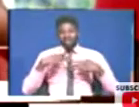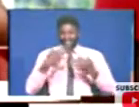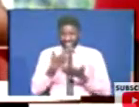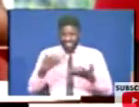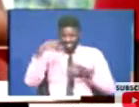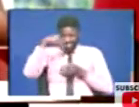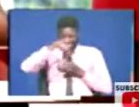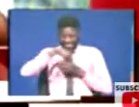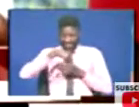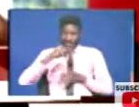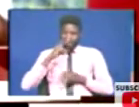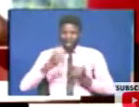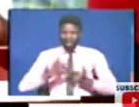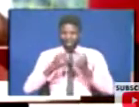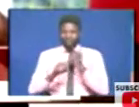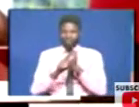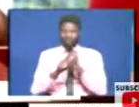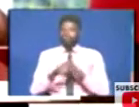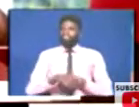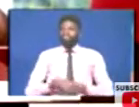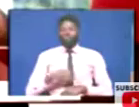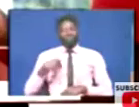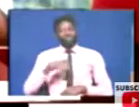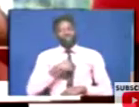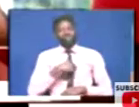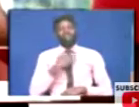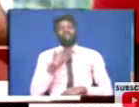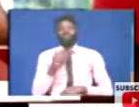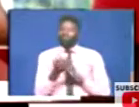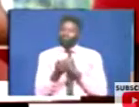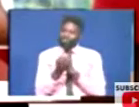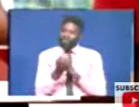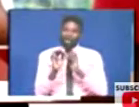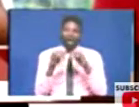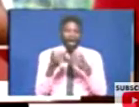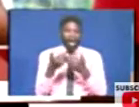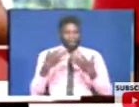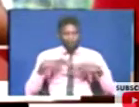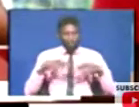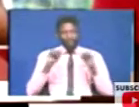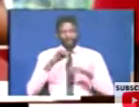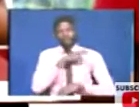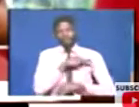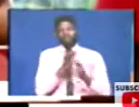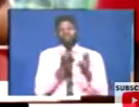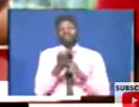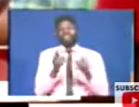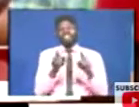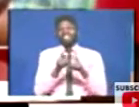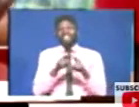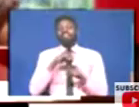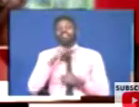tu kuangazia kwamba si namna gani wananchi wataweza kufaidika kupitia miradi ya kuokota takataka